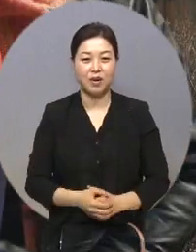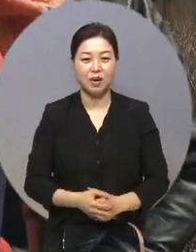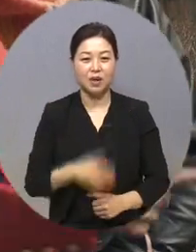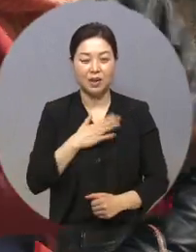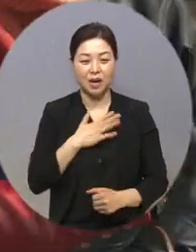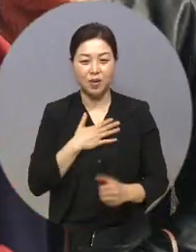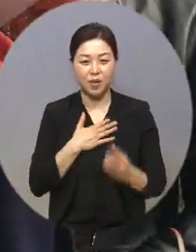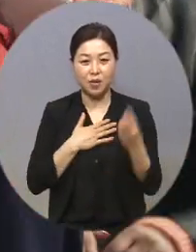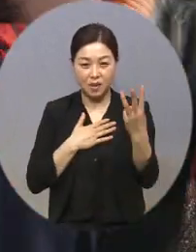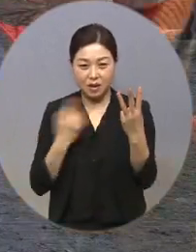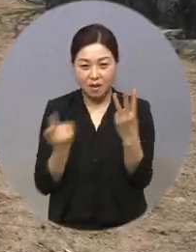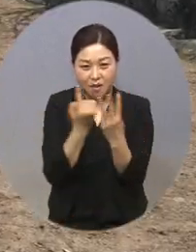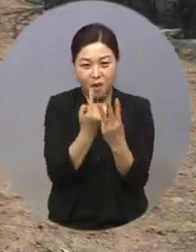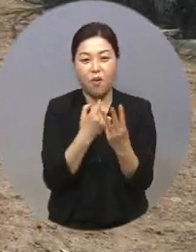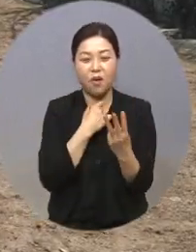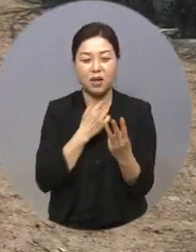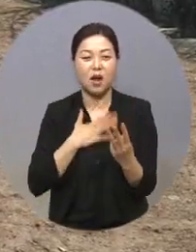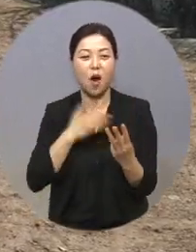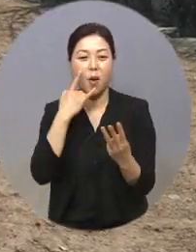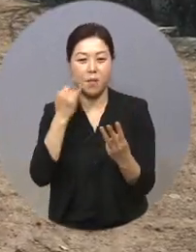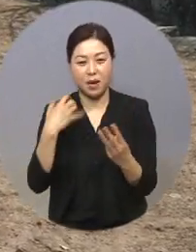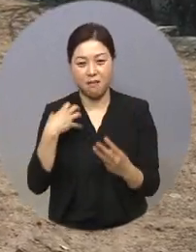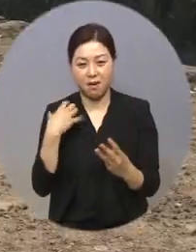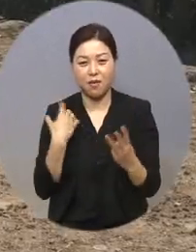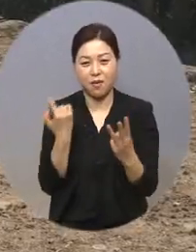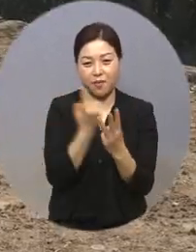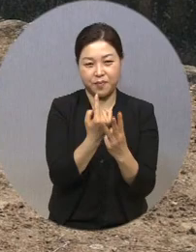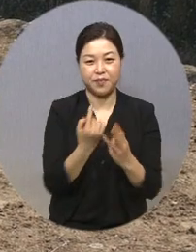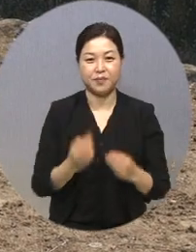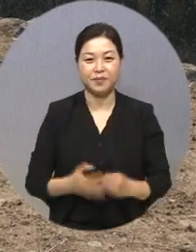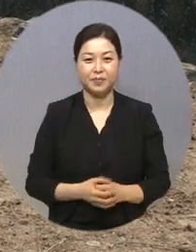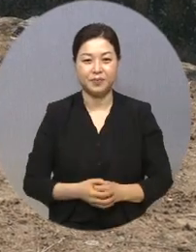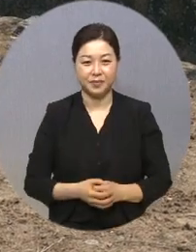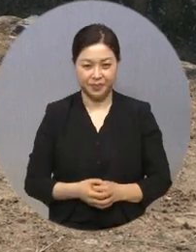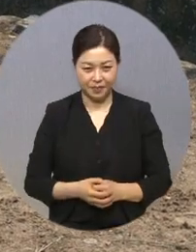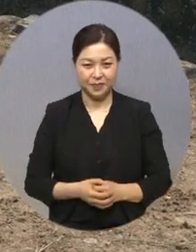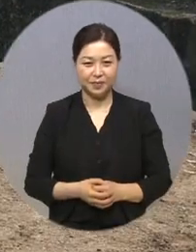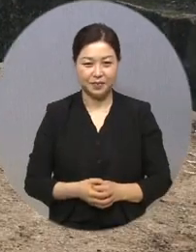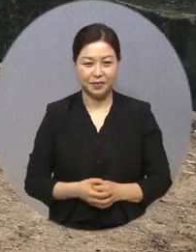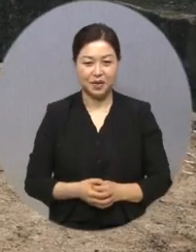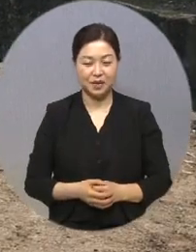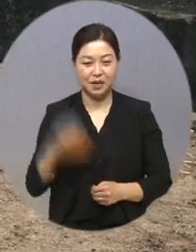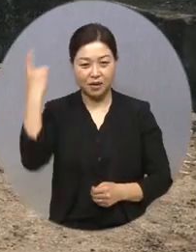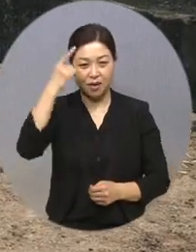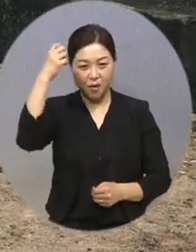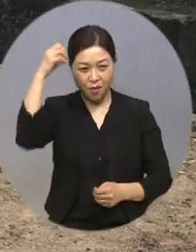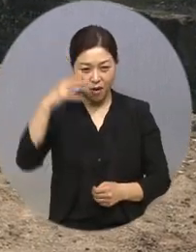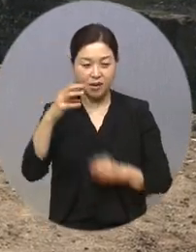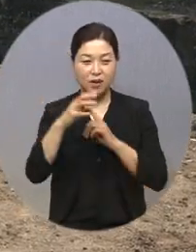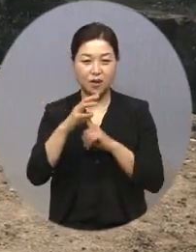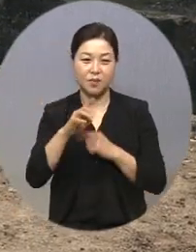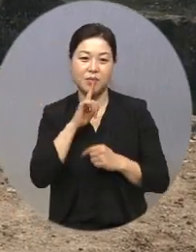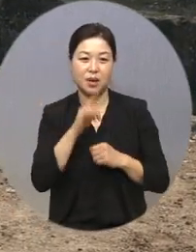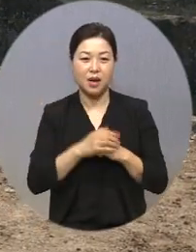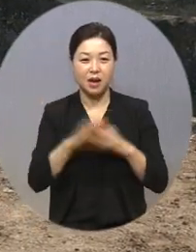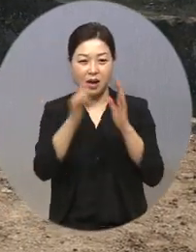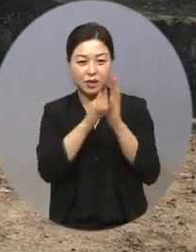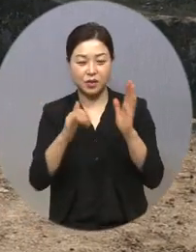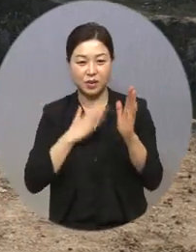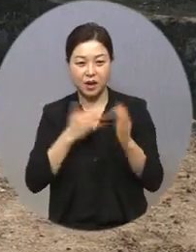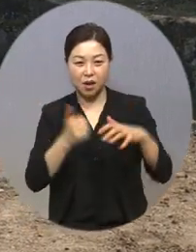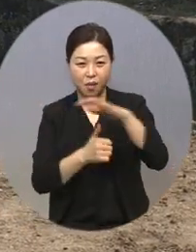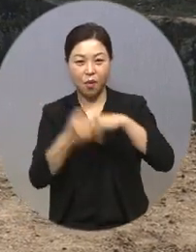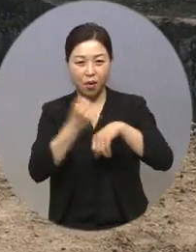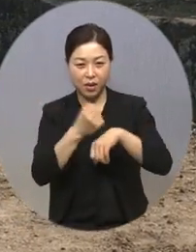어, 예. 엄마표로. 아, 오시면 오세요. 여기. 영화 하면서 나오시죠. 자, 가족은 내가 시킨다. 가위! 가위!